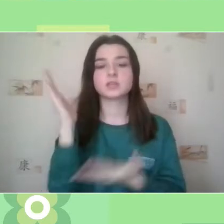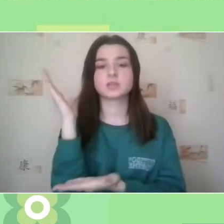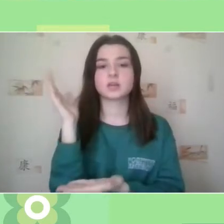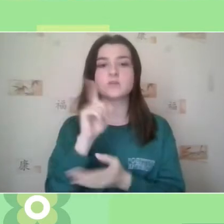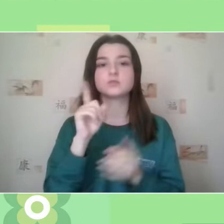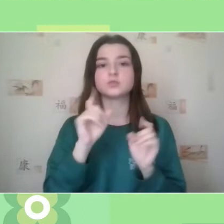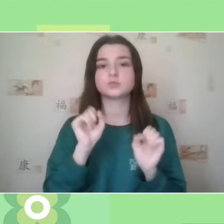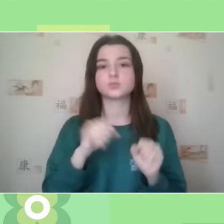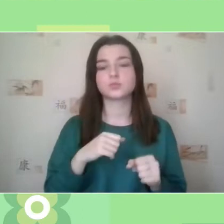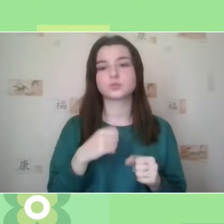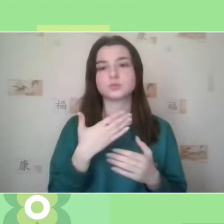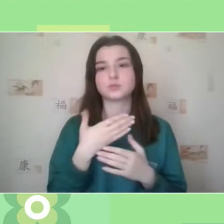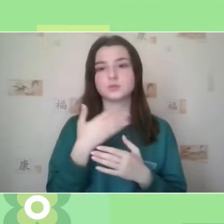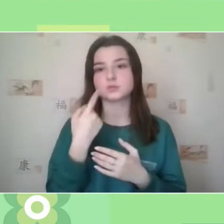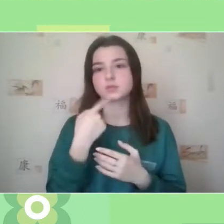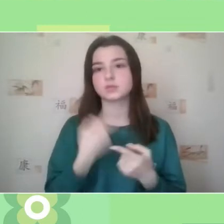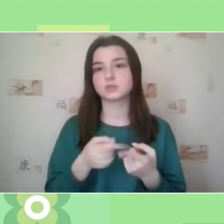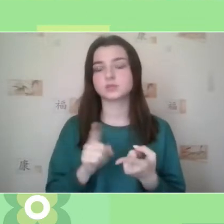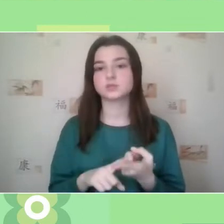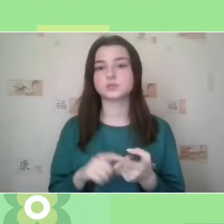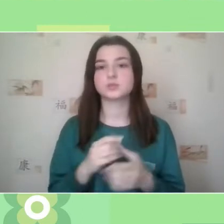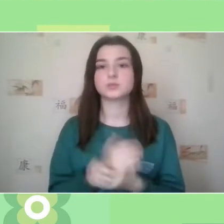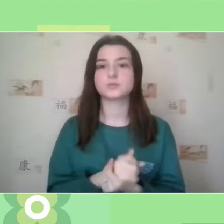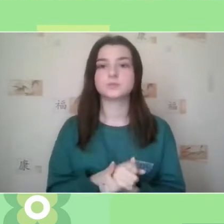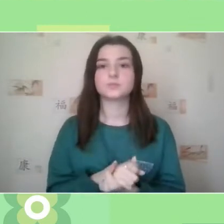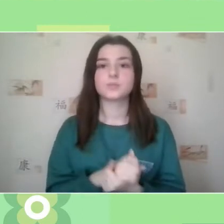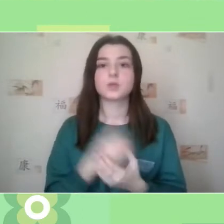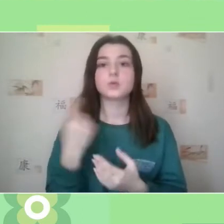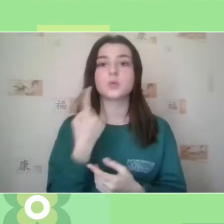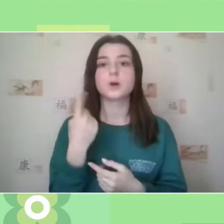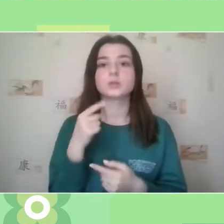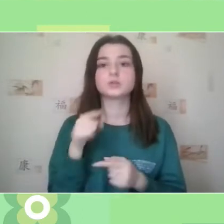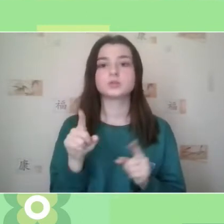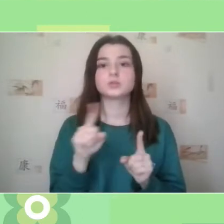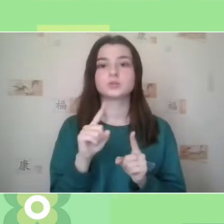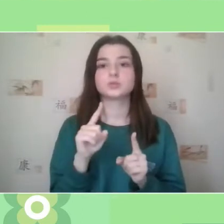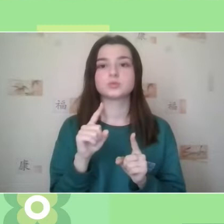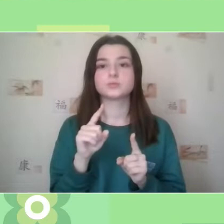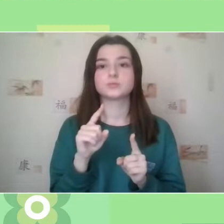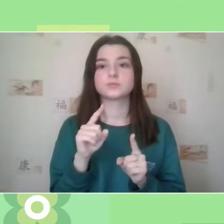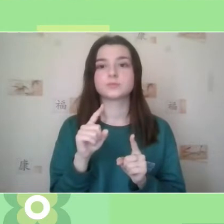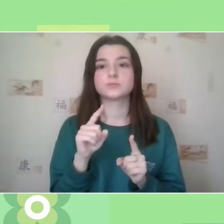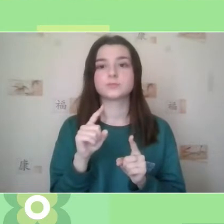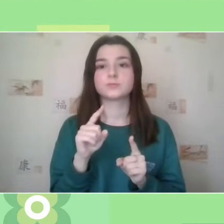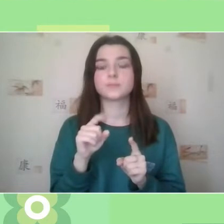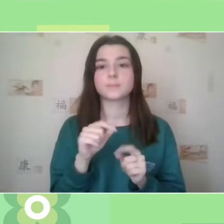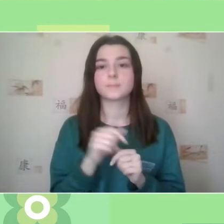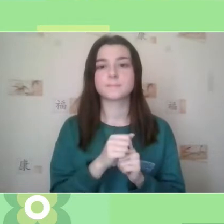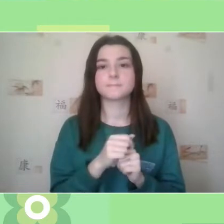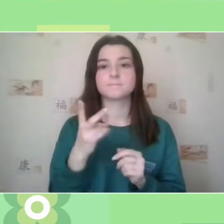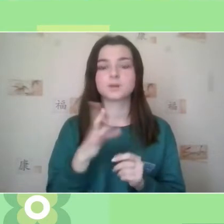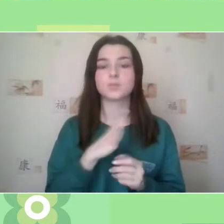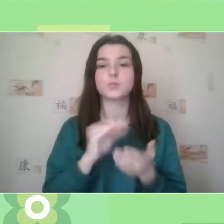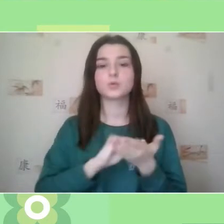Щось можеш прокоментувати з цього приводу? Ну, по-перше, з того треба було мені взяти блокнот та записувати, розумієш, бо